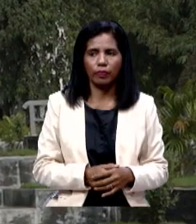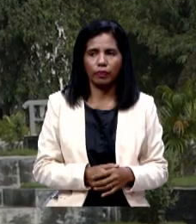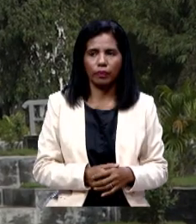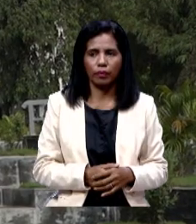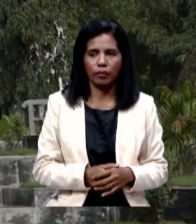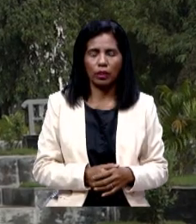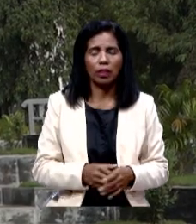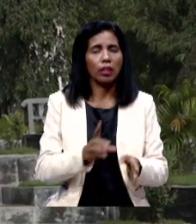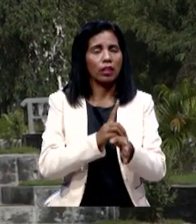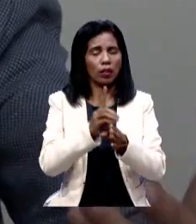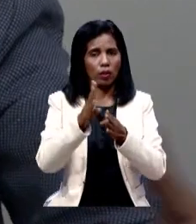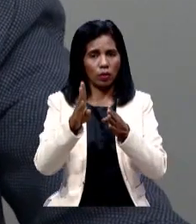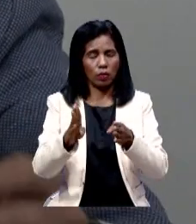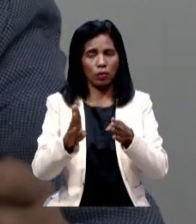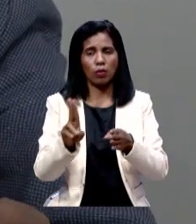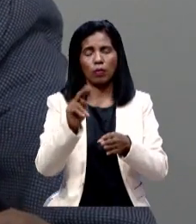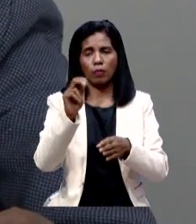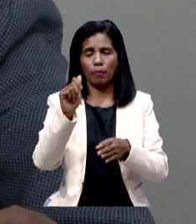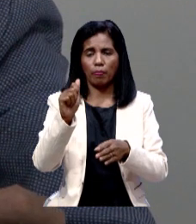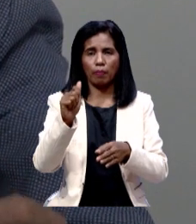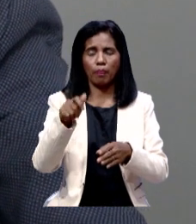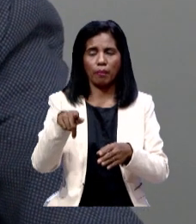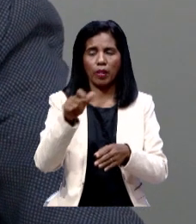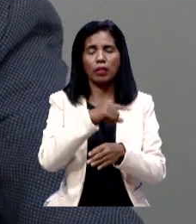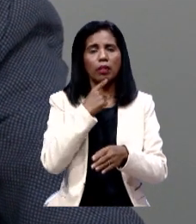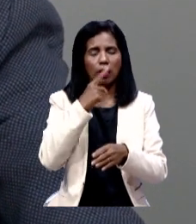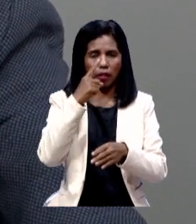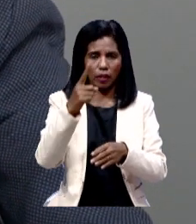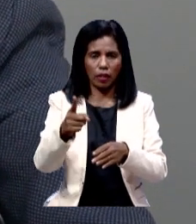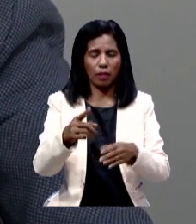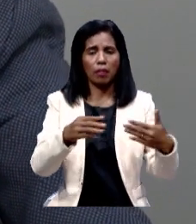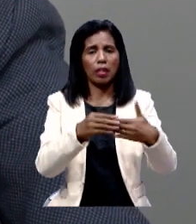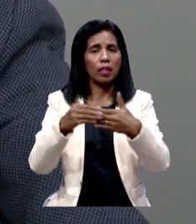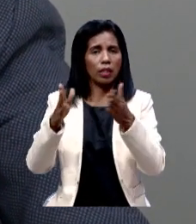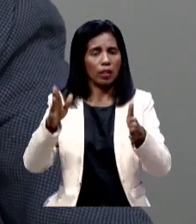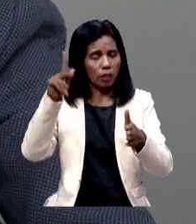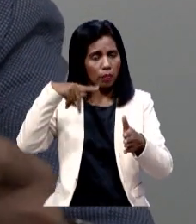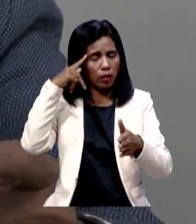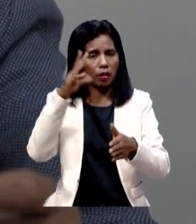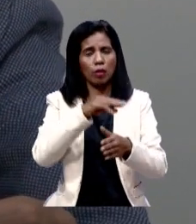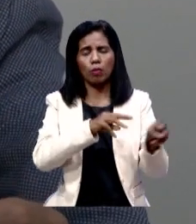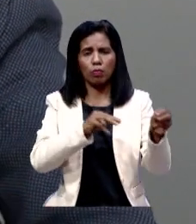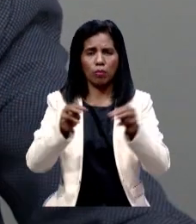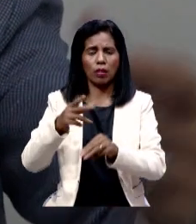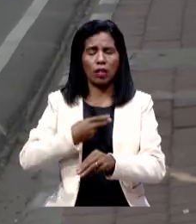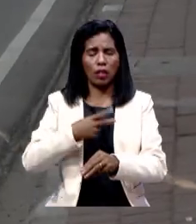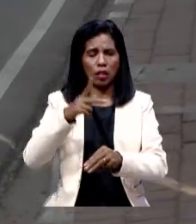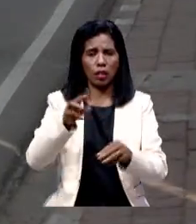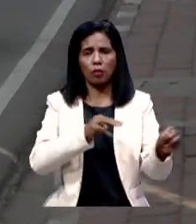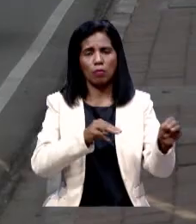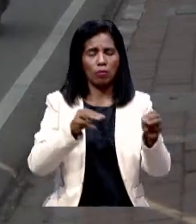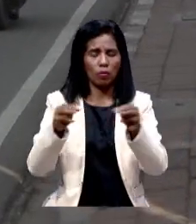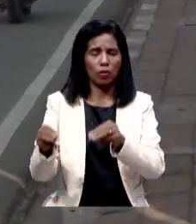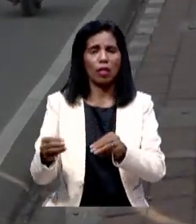Retor Universidade de Paz Adolmando Amaral rekomenda ba ukunai no líder político sira atu muda hahalok, muda mentalidade